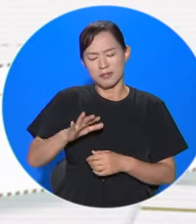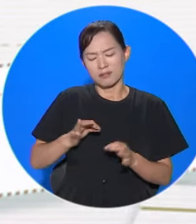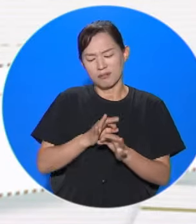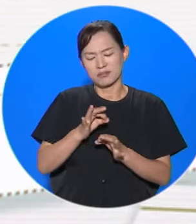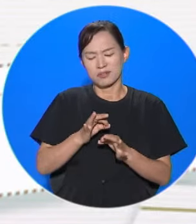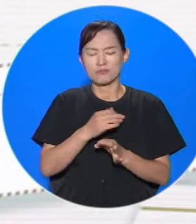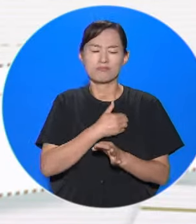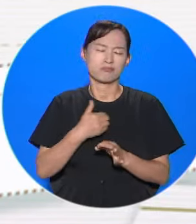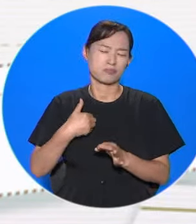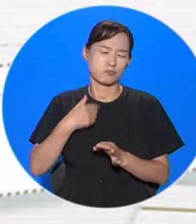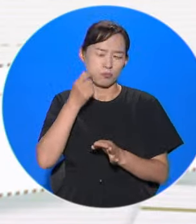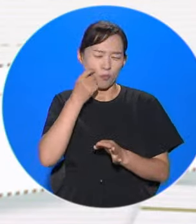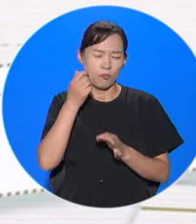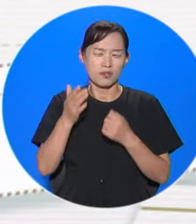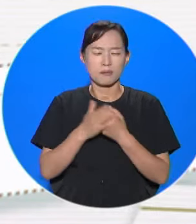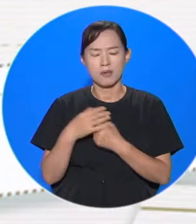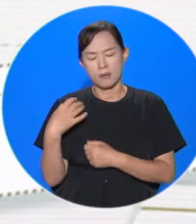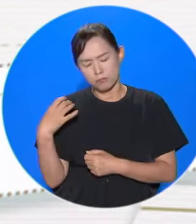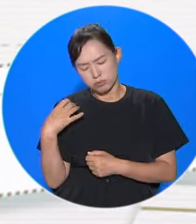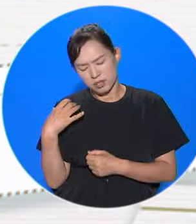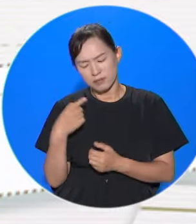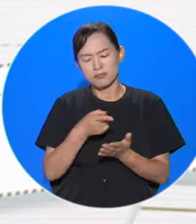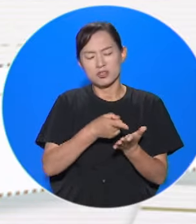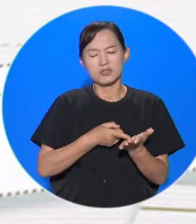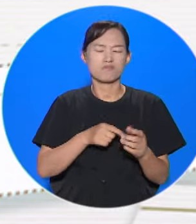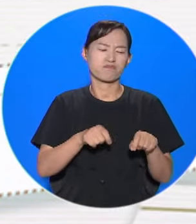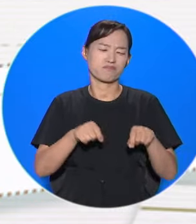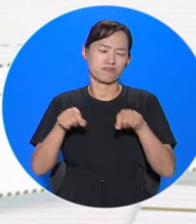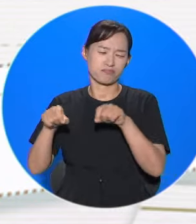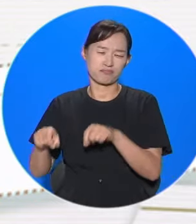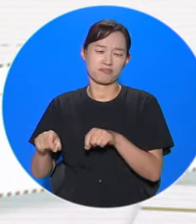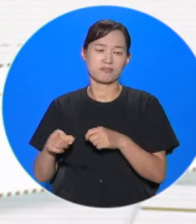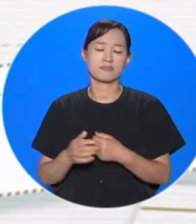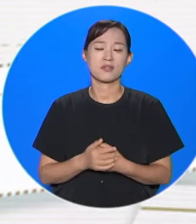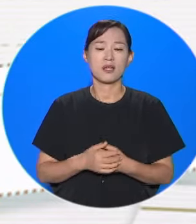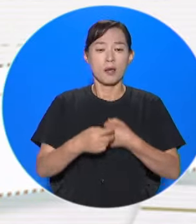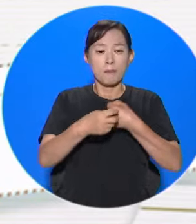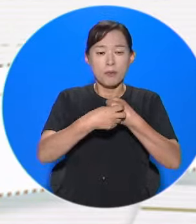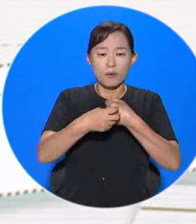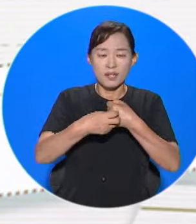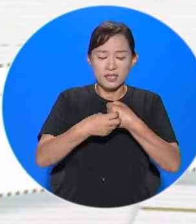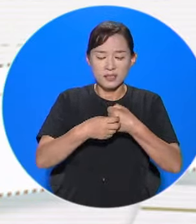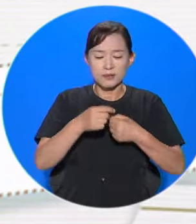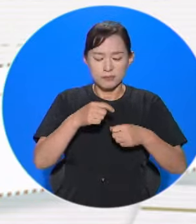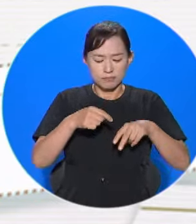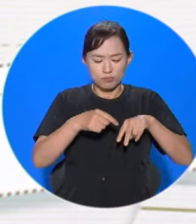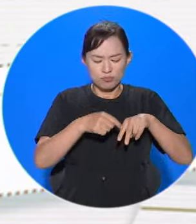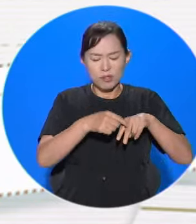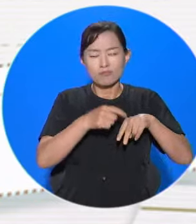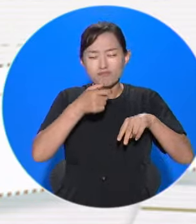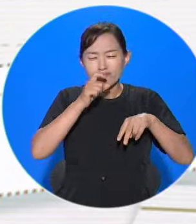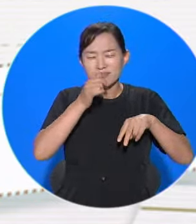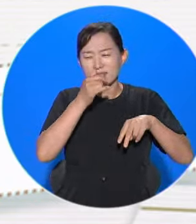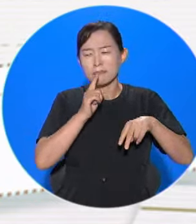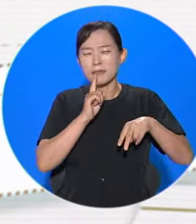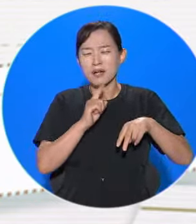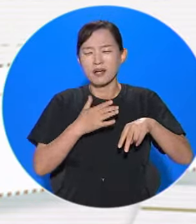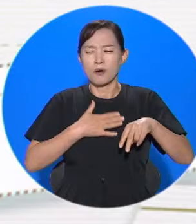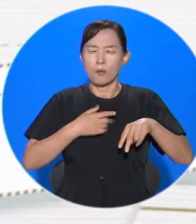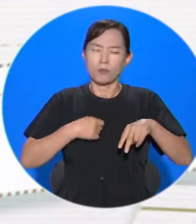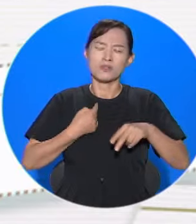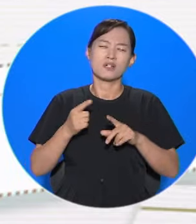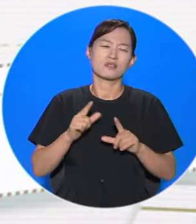경제적으로 넉넉하지 않은 형편에 부담이 돼 시술을 미루고 있습니다. 병원에서는 무릎에 물이 찼다고 했지만